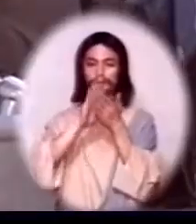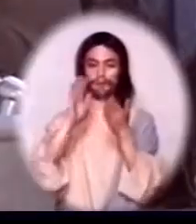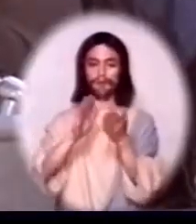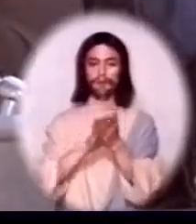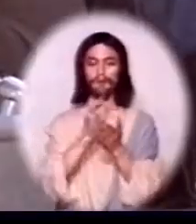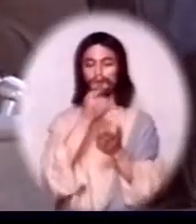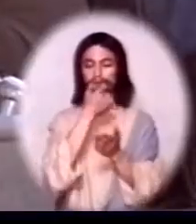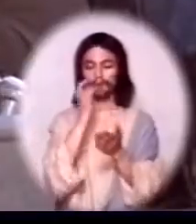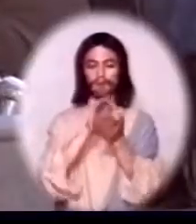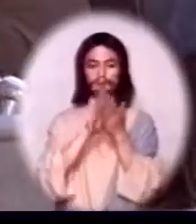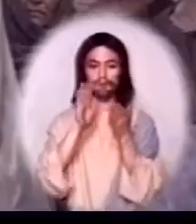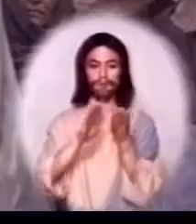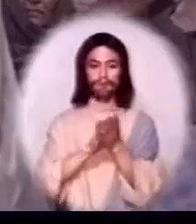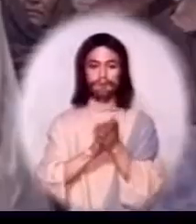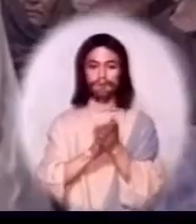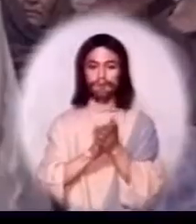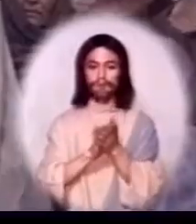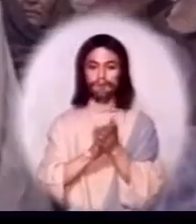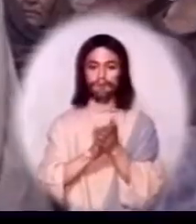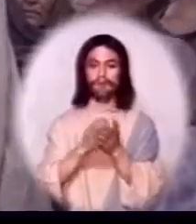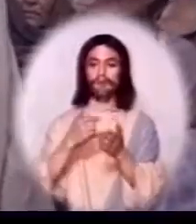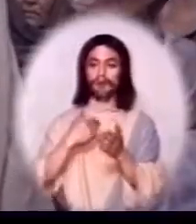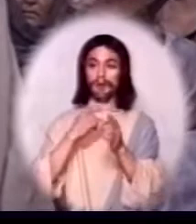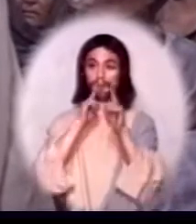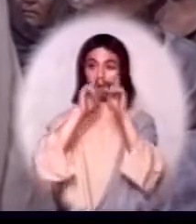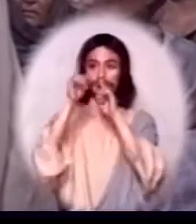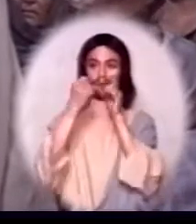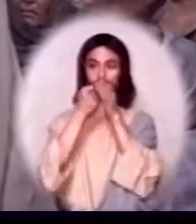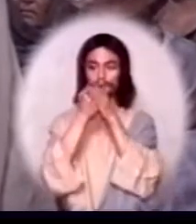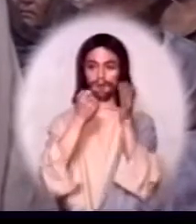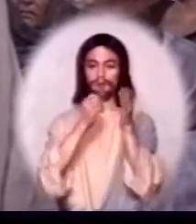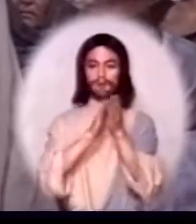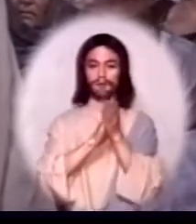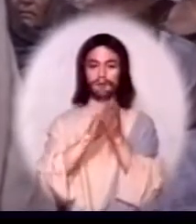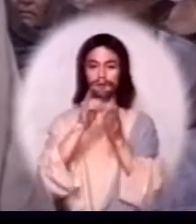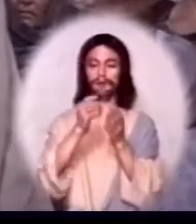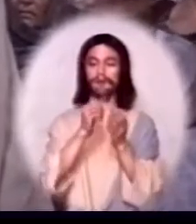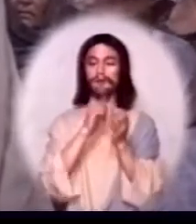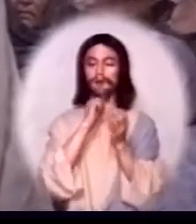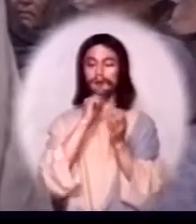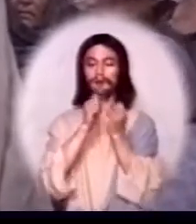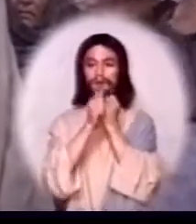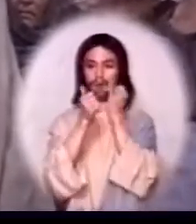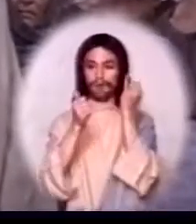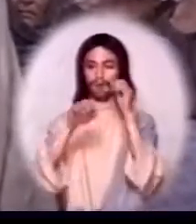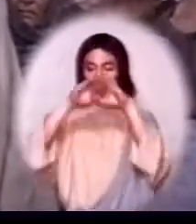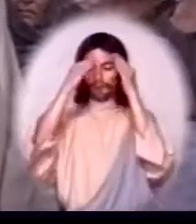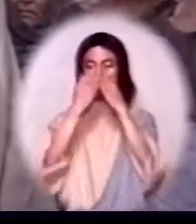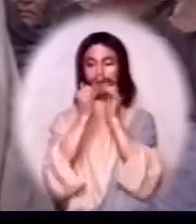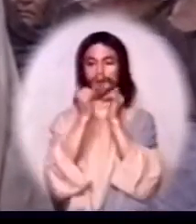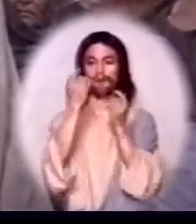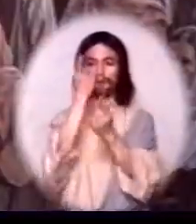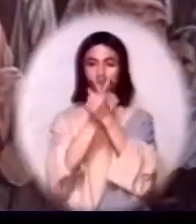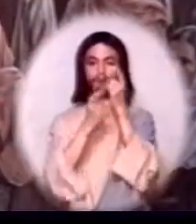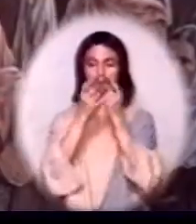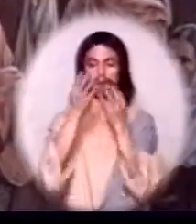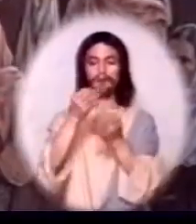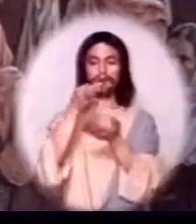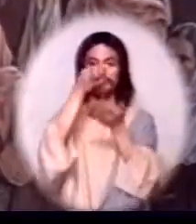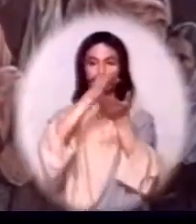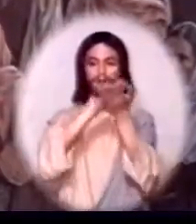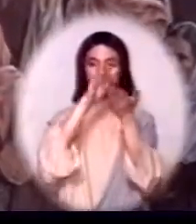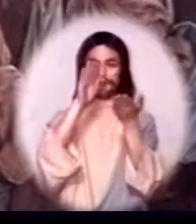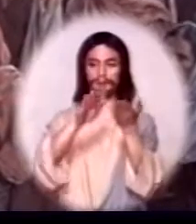아주 적수입니다. 꺼낼 수 없느냐? 내가 말하노니 이 가난한 과부가 모든 사람보다 많이 넣었도다.